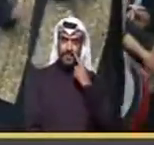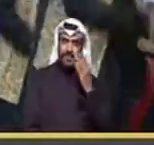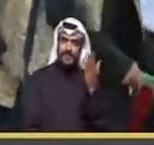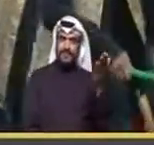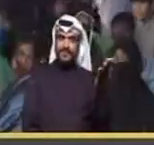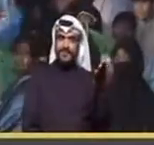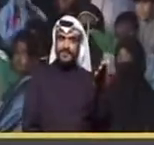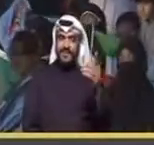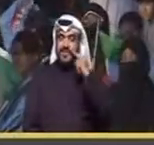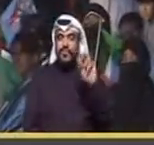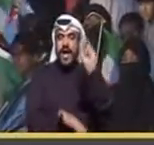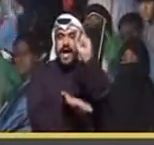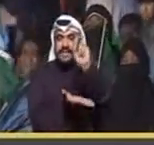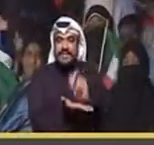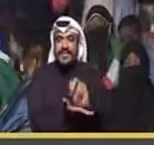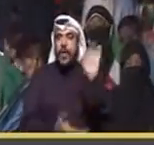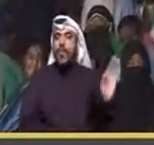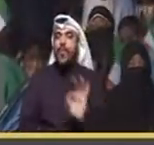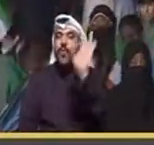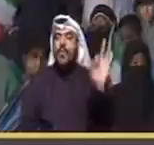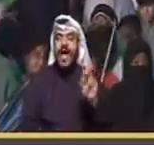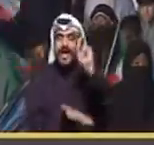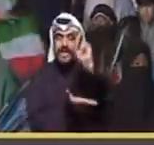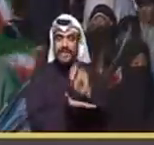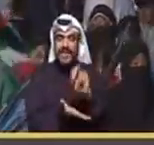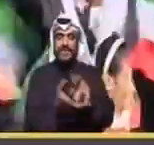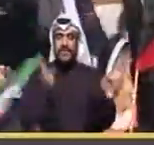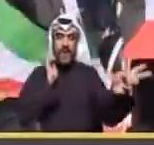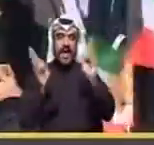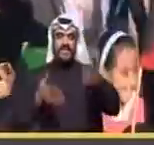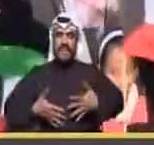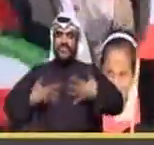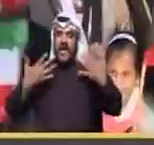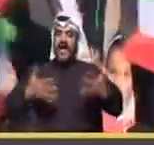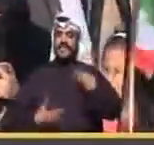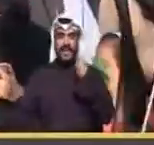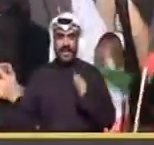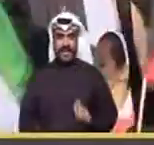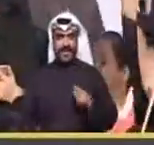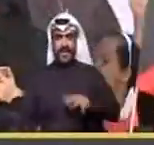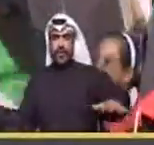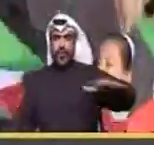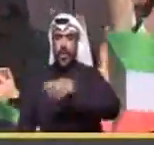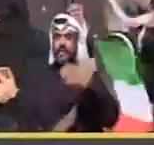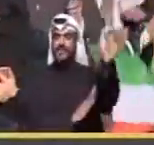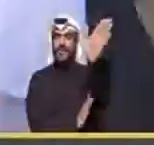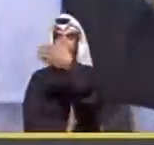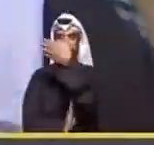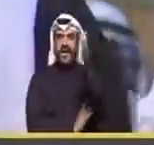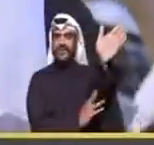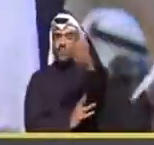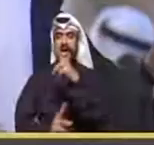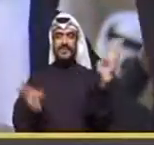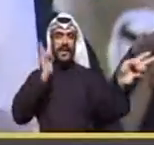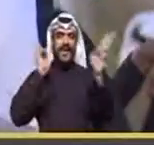تتألق في السالم قرية الشيخ صباح الأحمد التراثية بمناسبة الأعياد الوطنية التي أطلقت معها الاحتفالات،